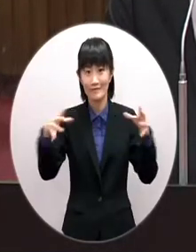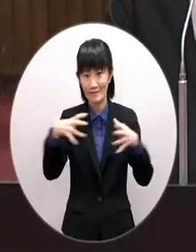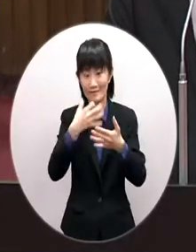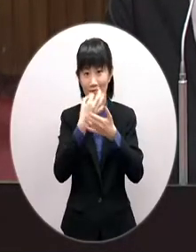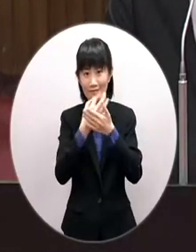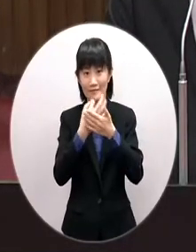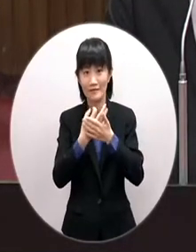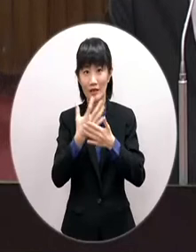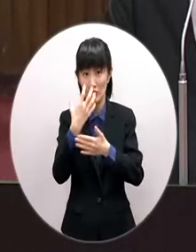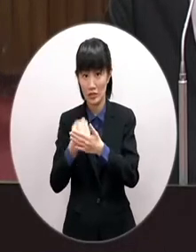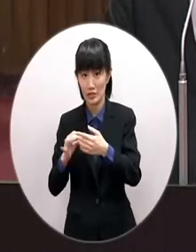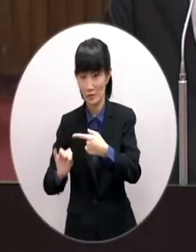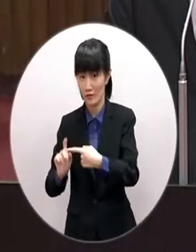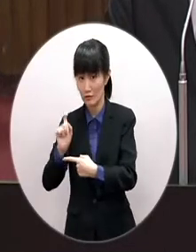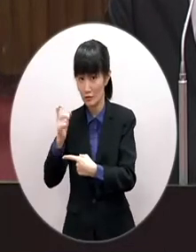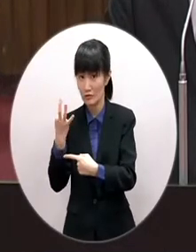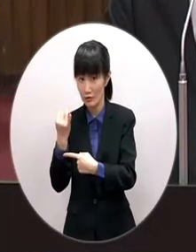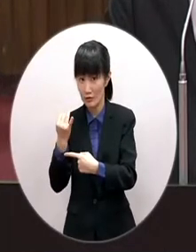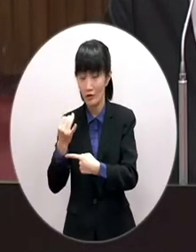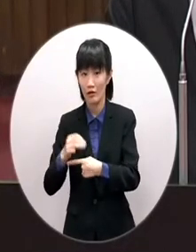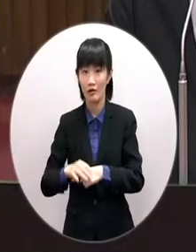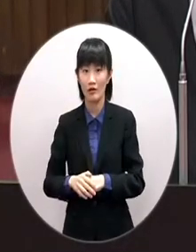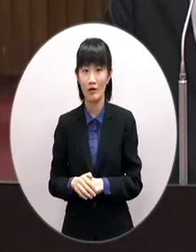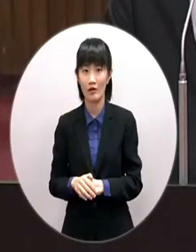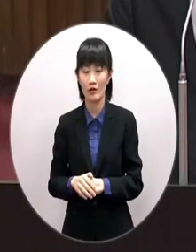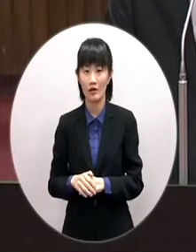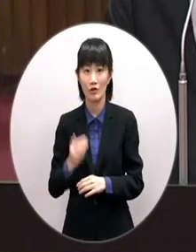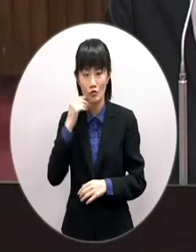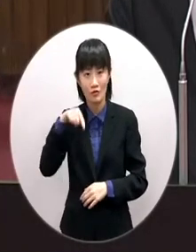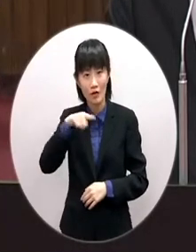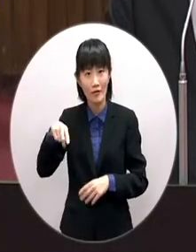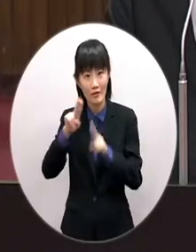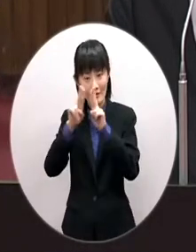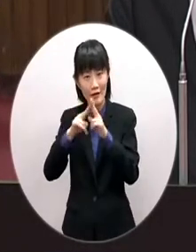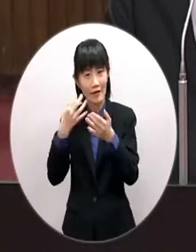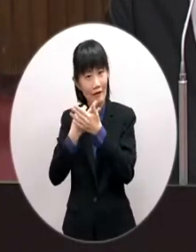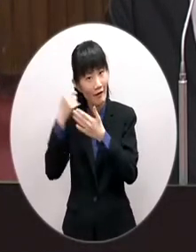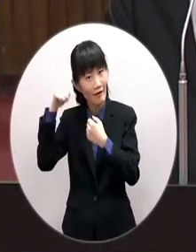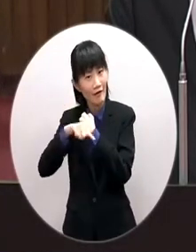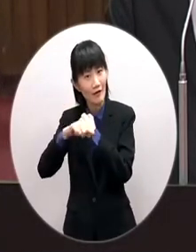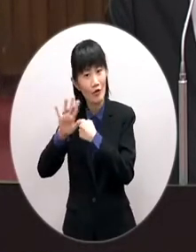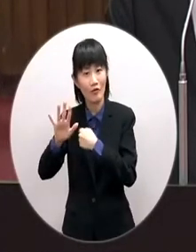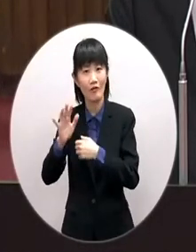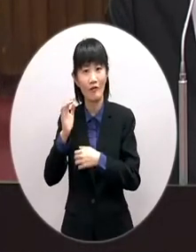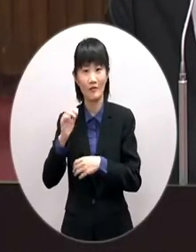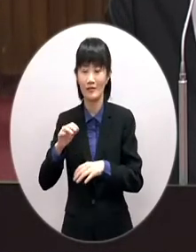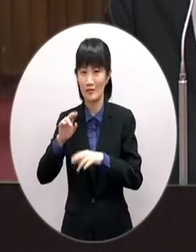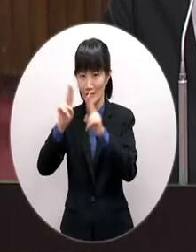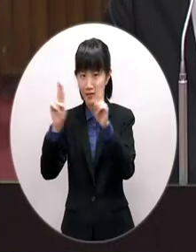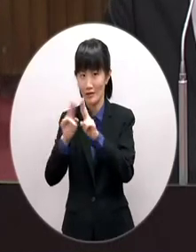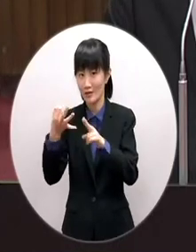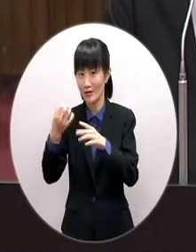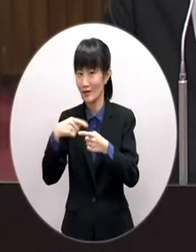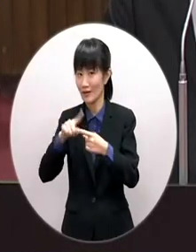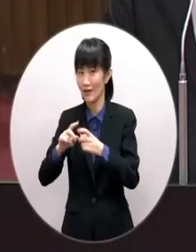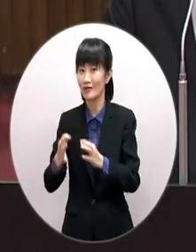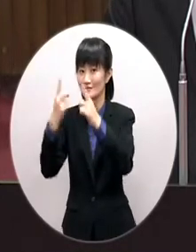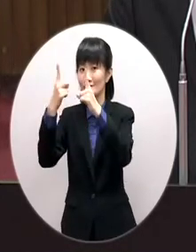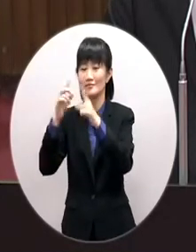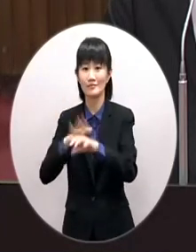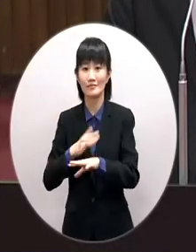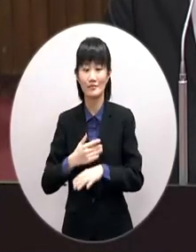下那10%应该也有机会啊，有相当的比例也可以不必调涨。经济部